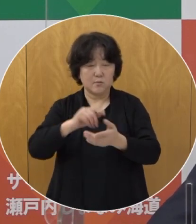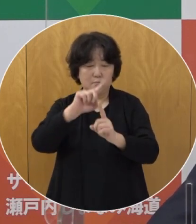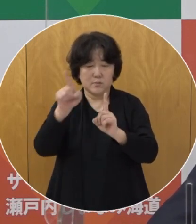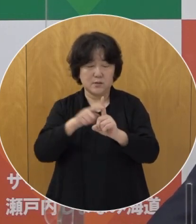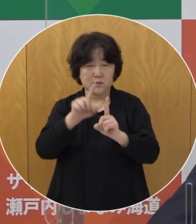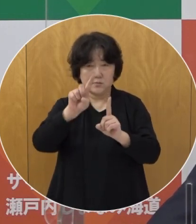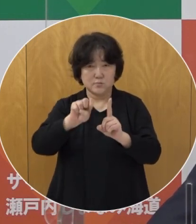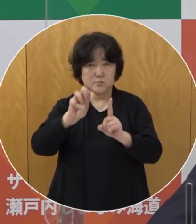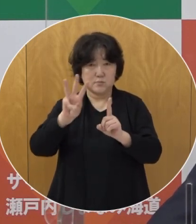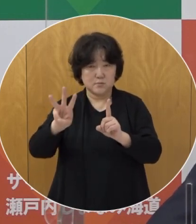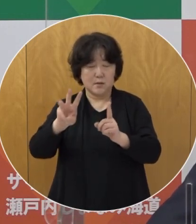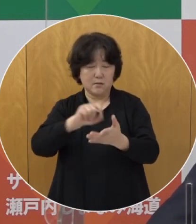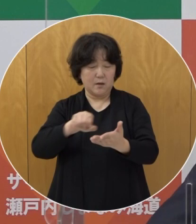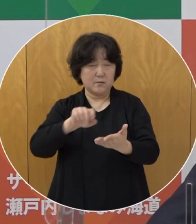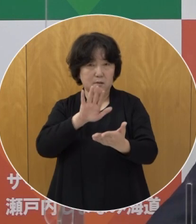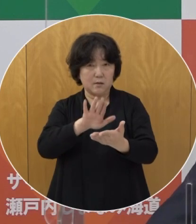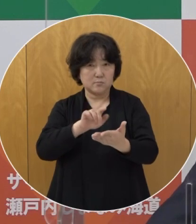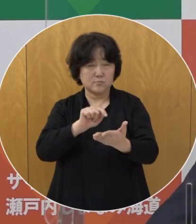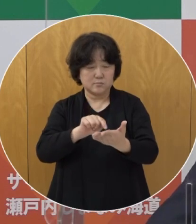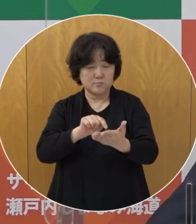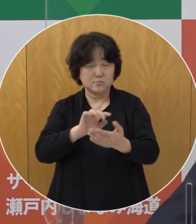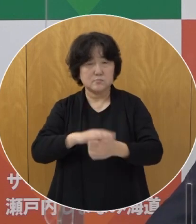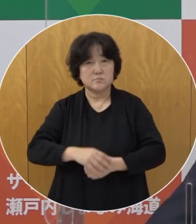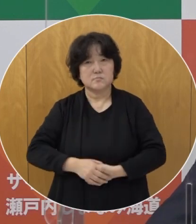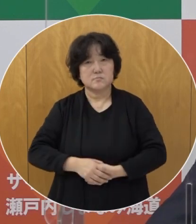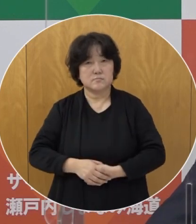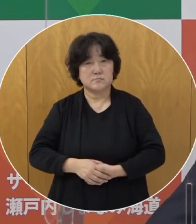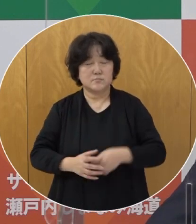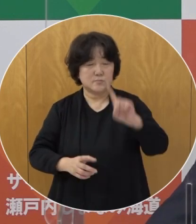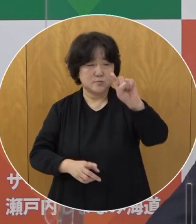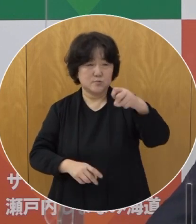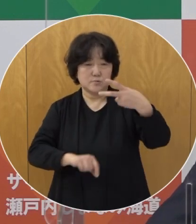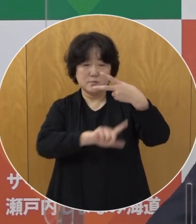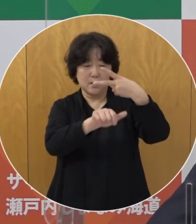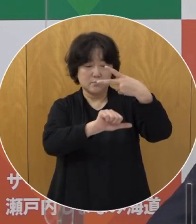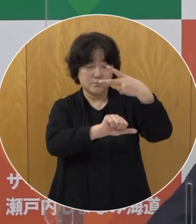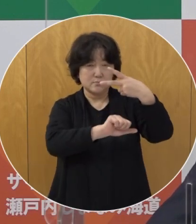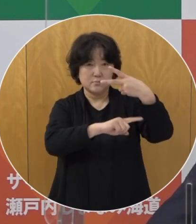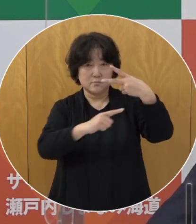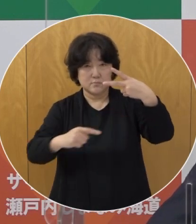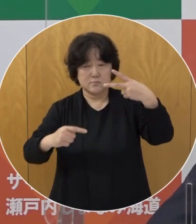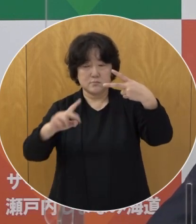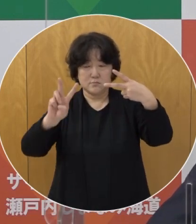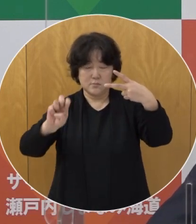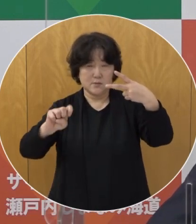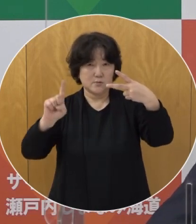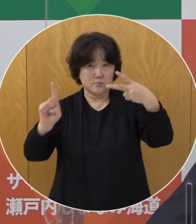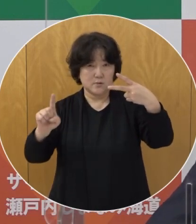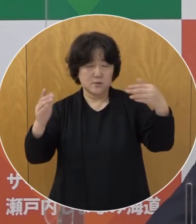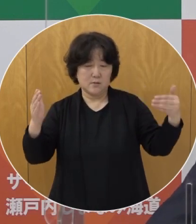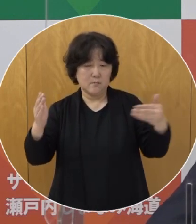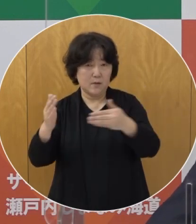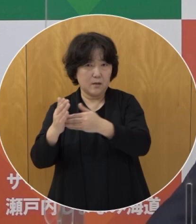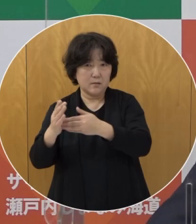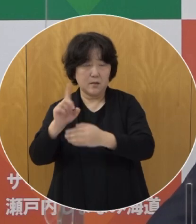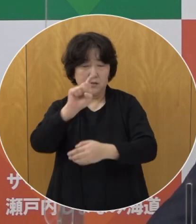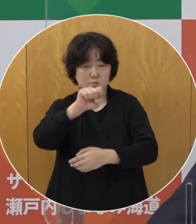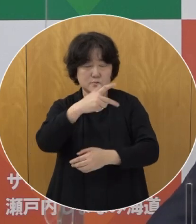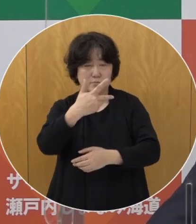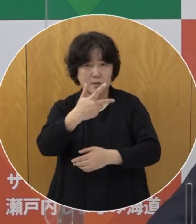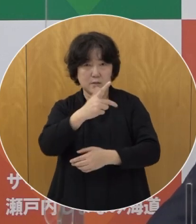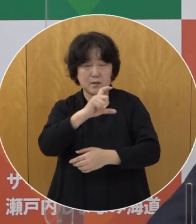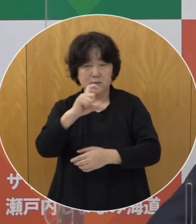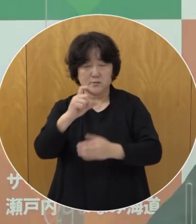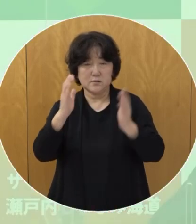しております通り、会期の日程は12月の5日から21日までの17日間